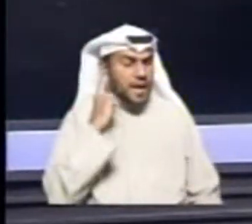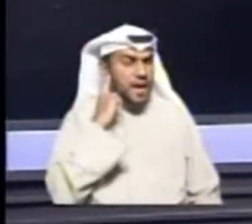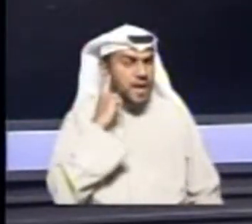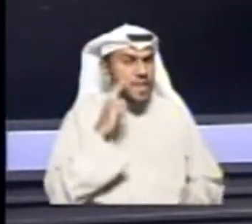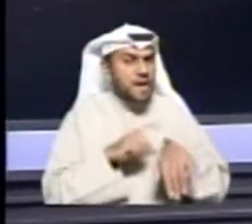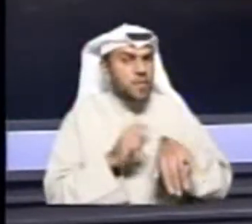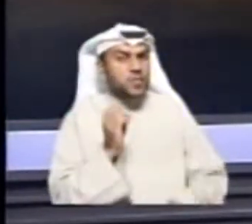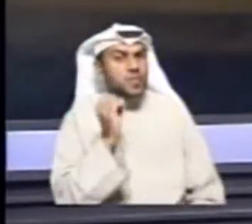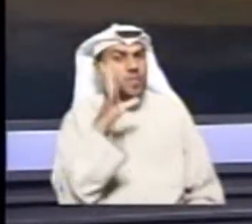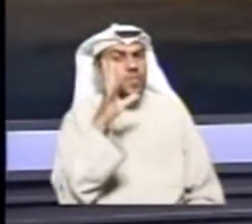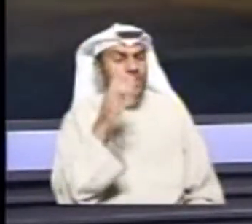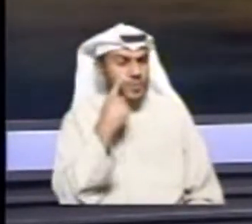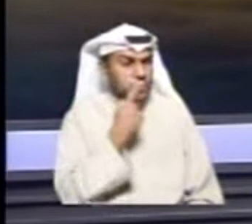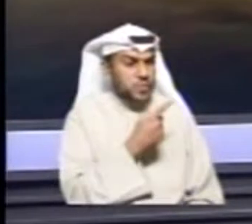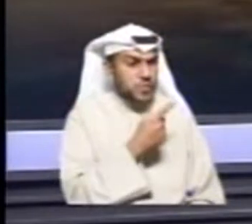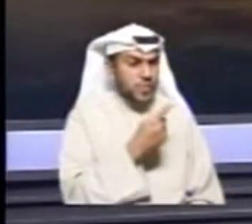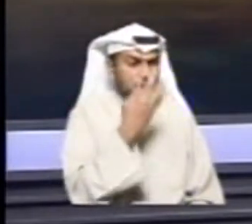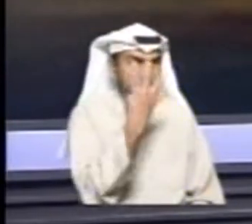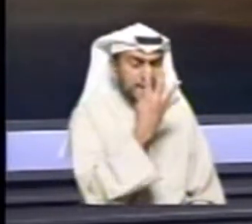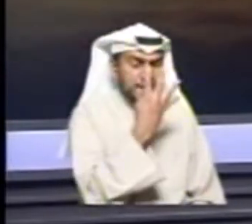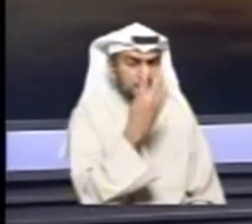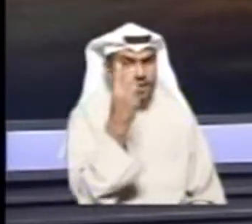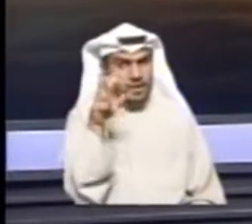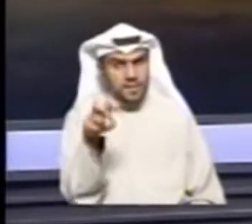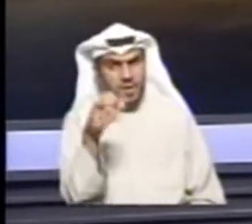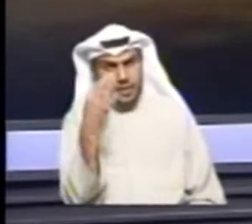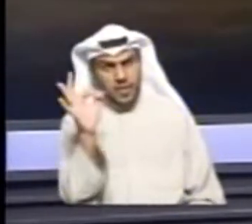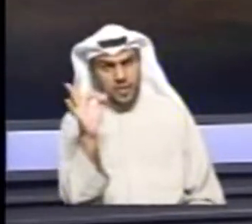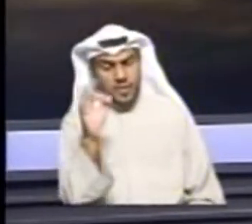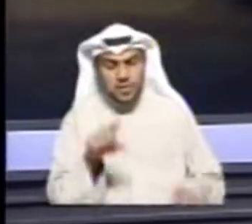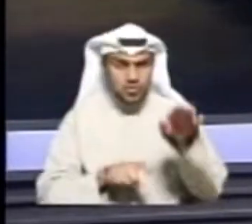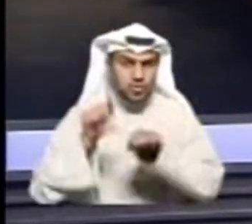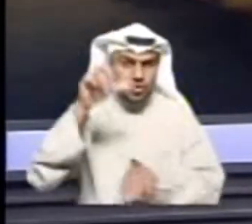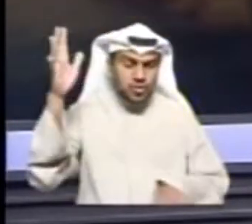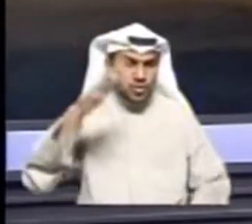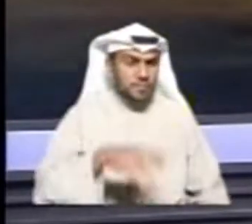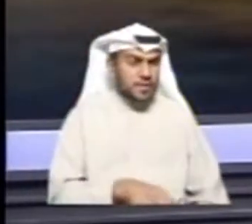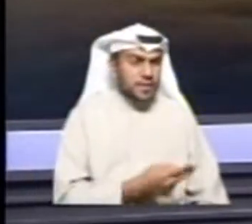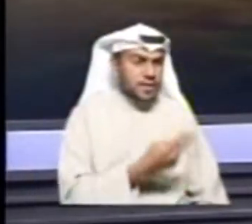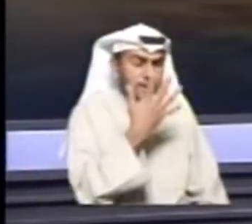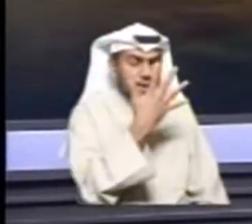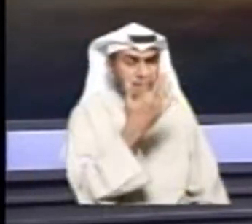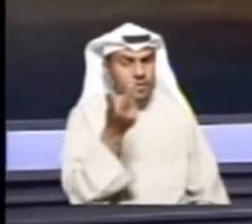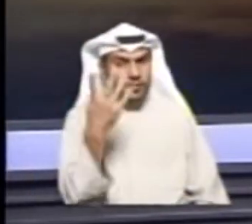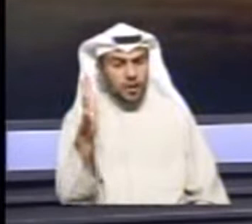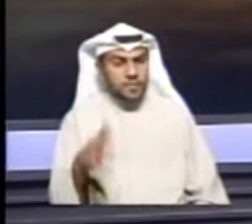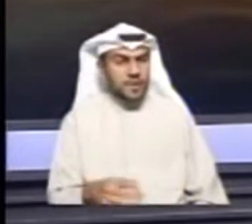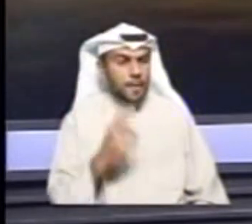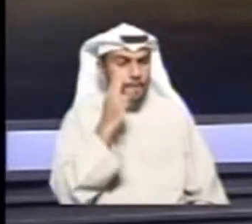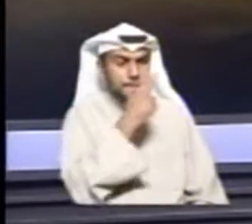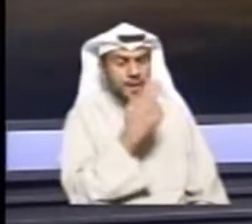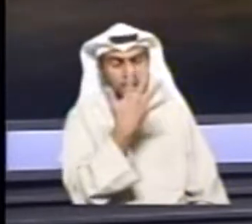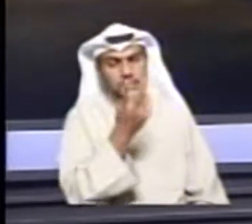التوقيت المحلي لمدينة الكويت: موعد أذان الفير الساعة 4:38، شروق الشمس الساعة 5:57، وموعد أذان المغرب كذلك